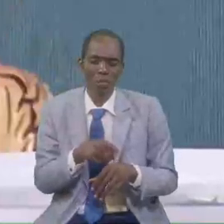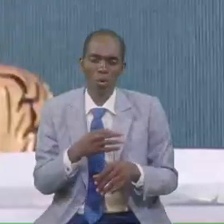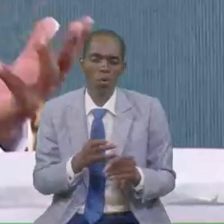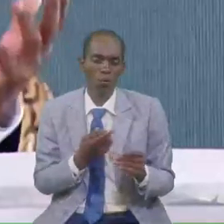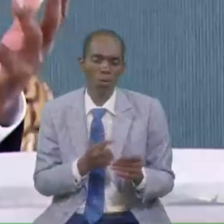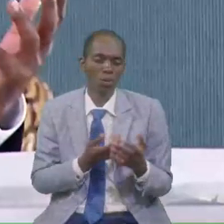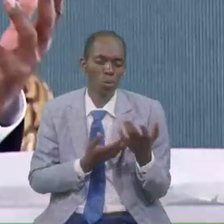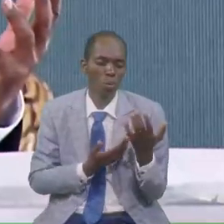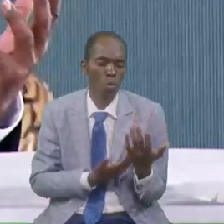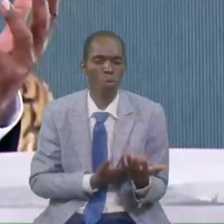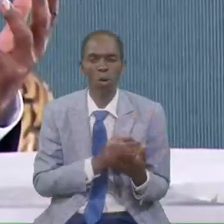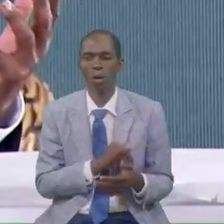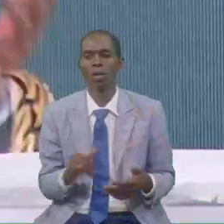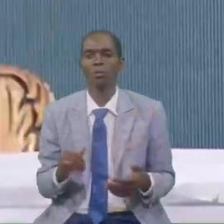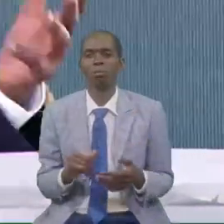d'attente.